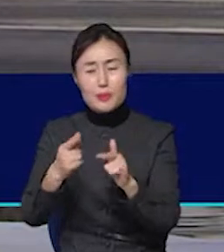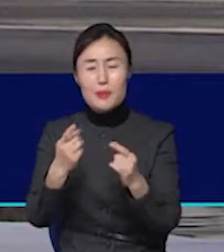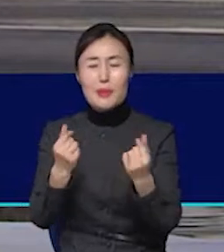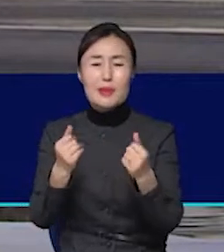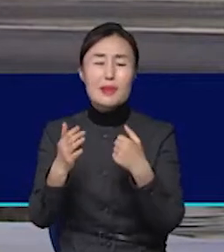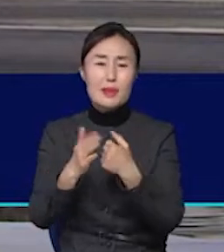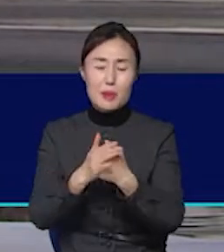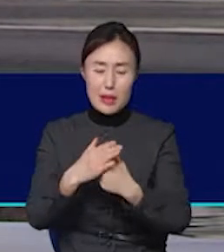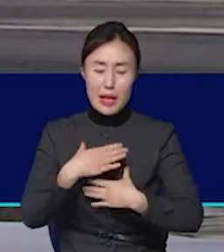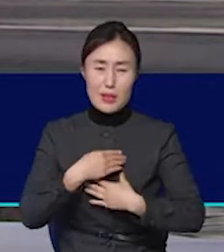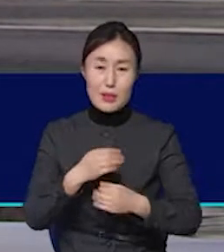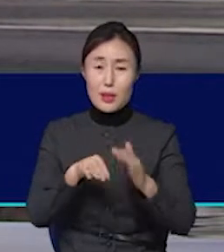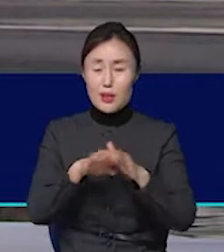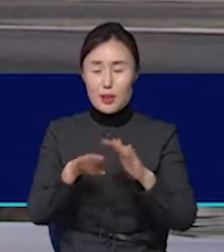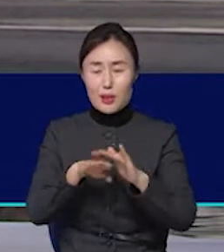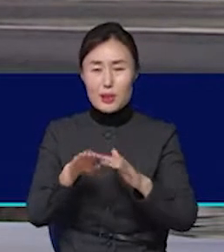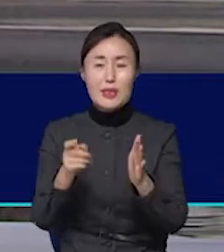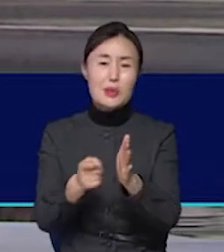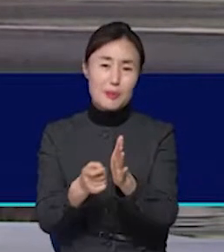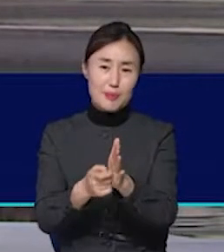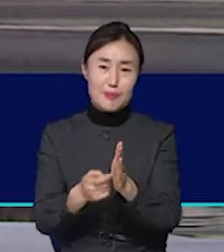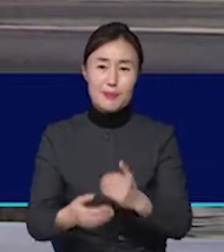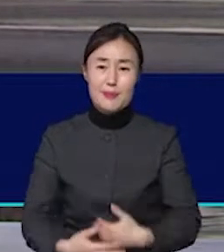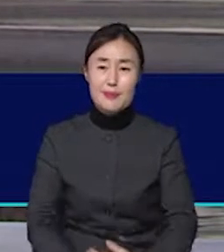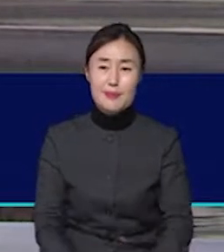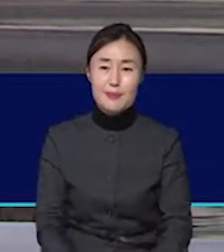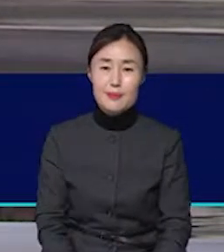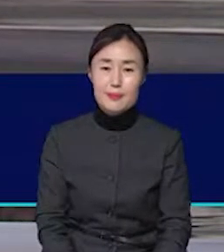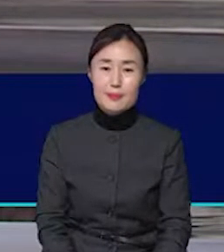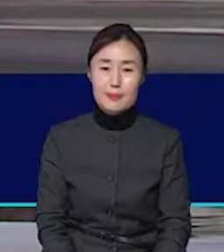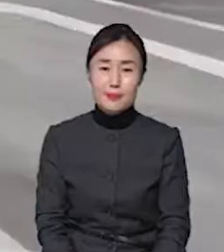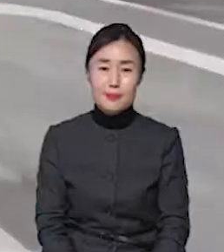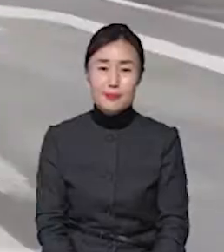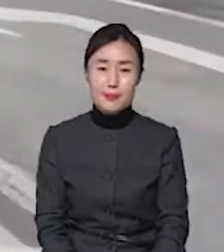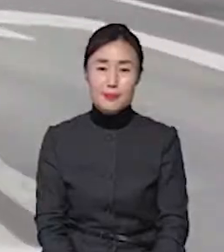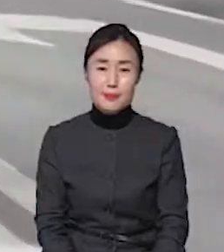안전대책 마련이 시급합니다. 박성우 기자의 보도입니다.